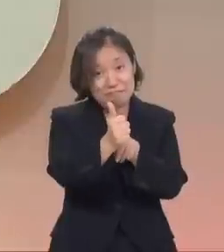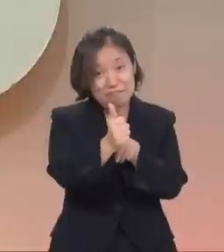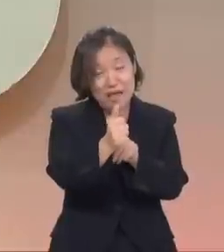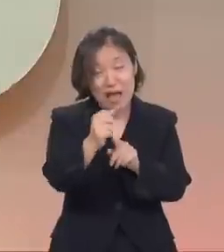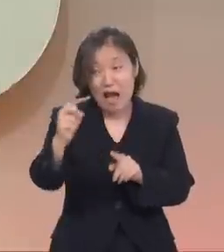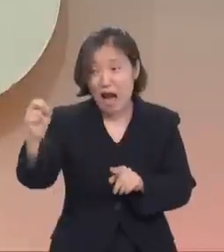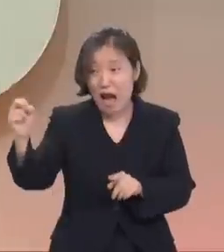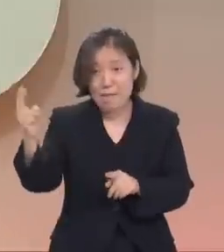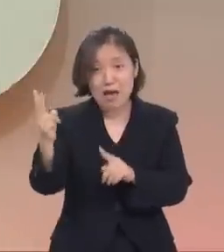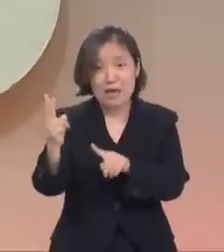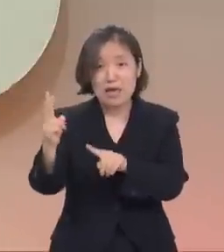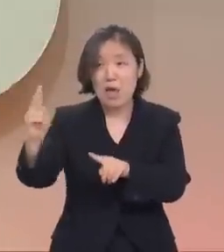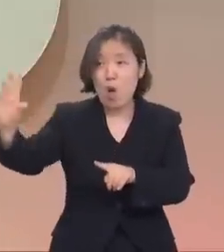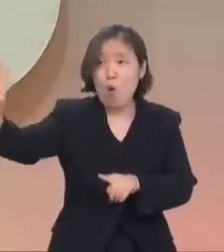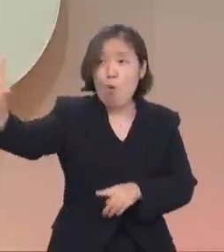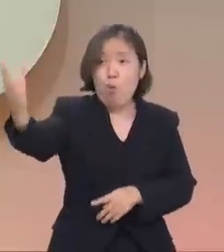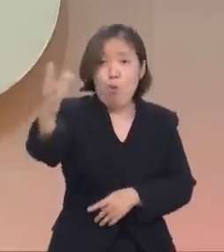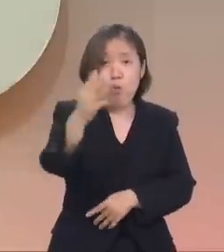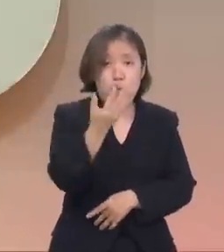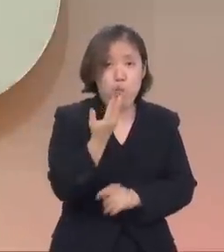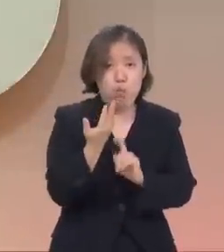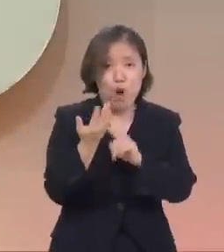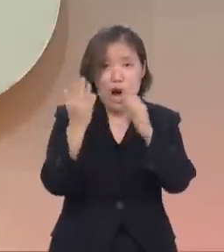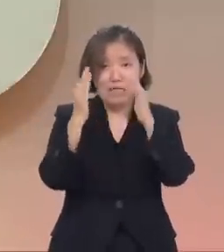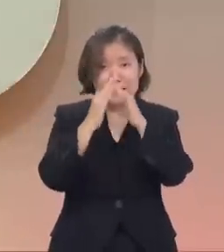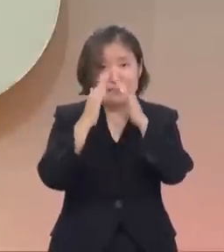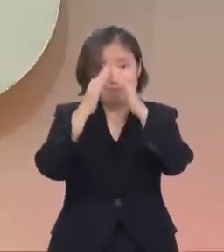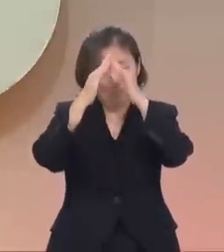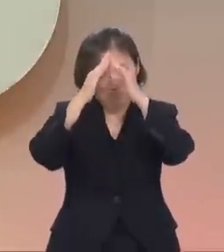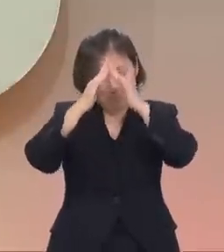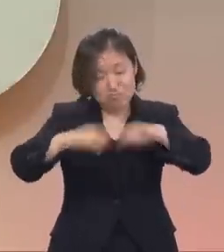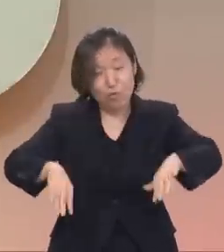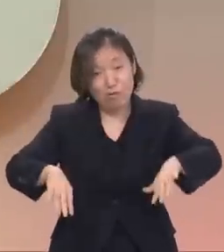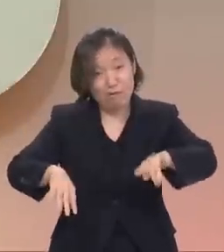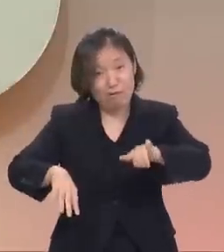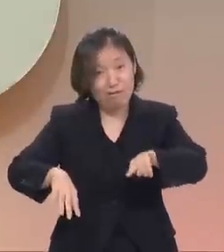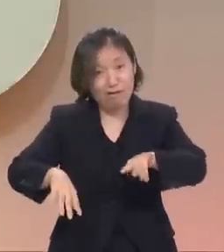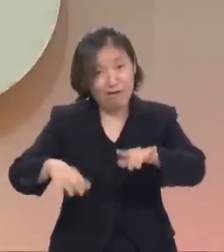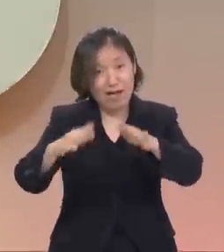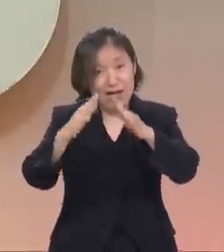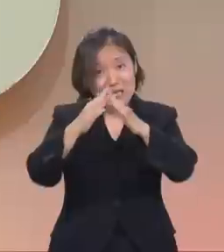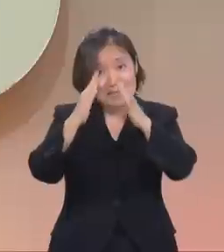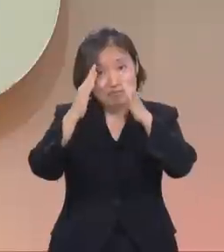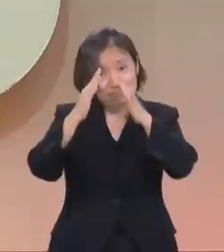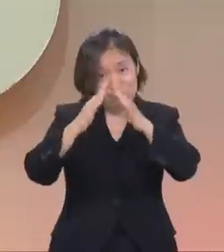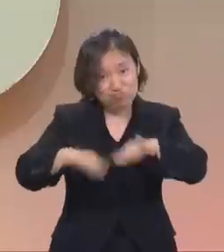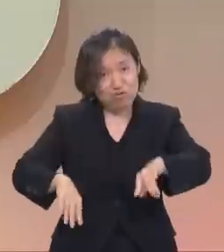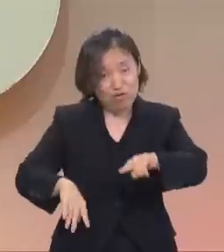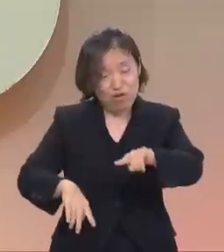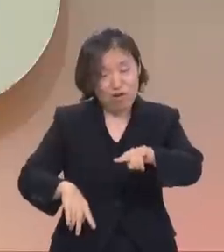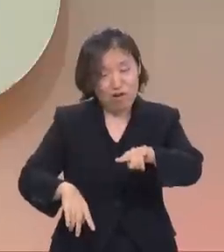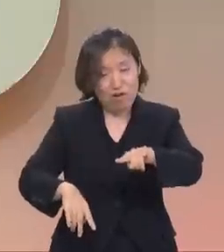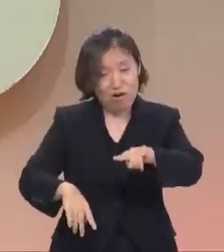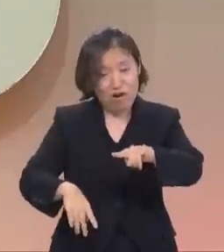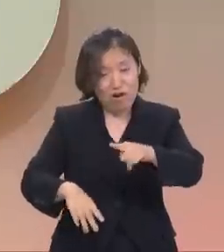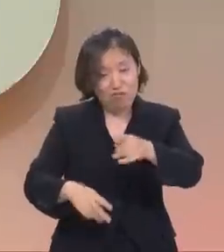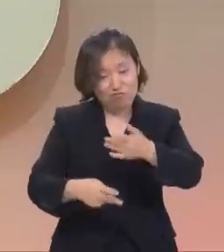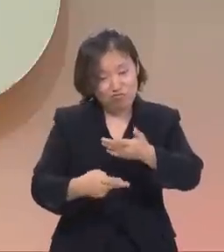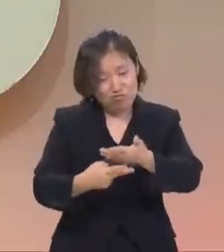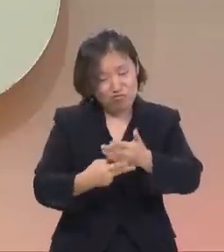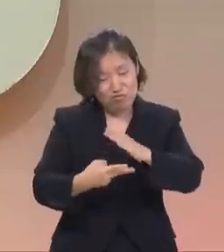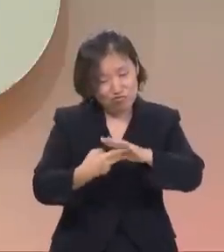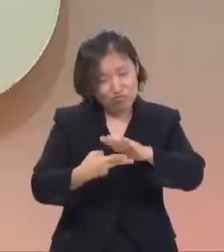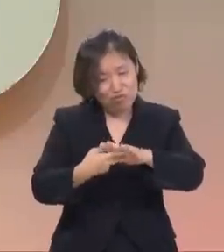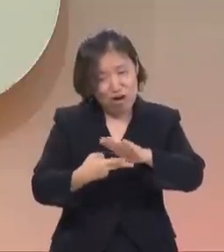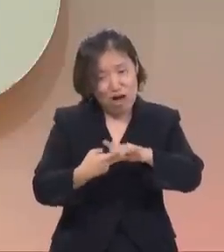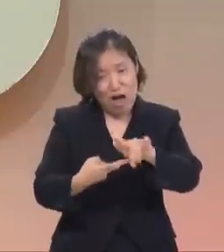갑자기 회오리바람에 집에 무너져서 그 집에 그 틈 속에서